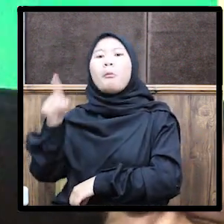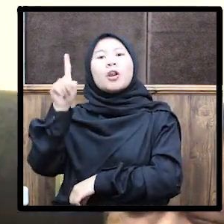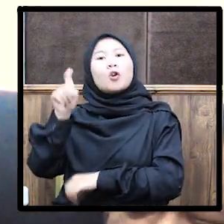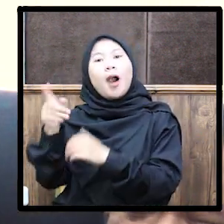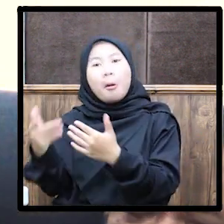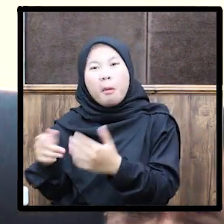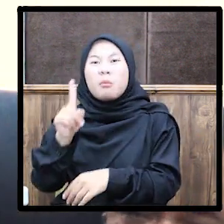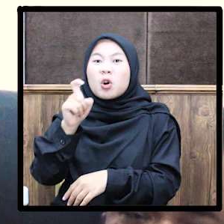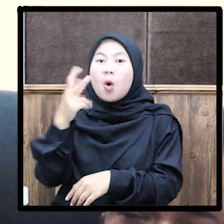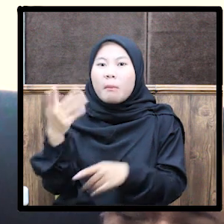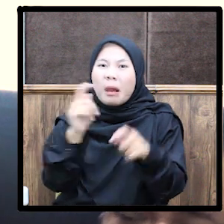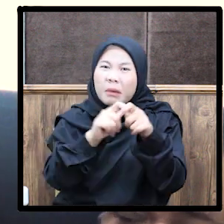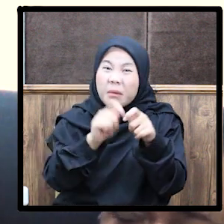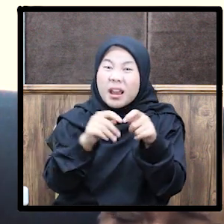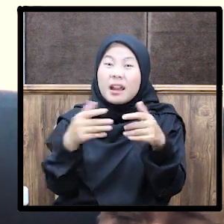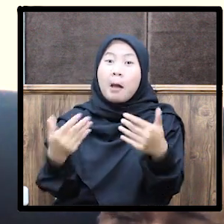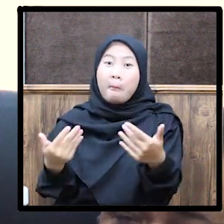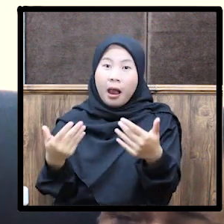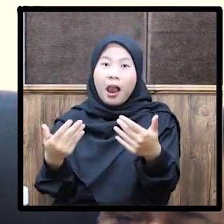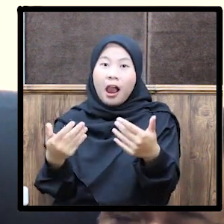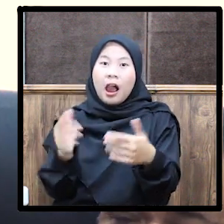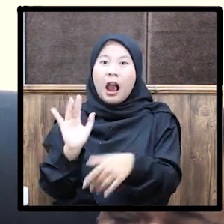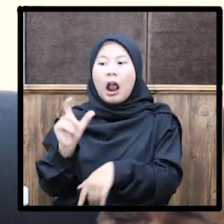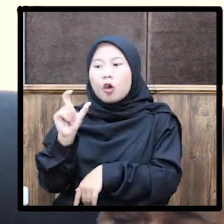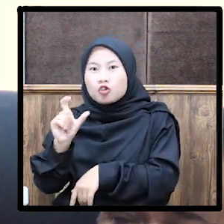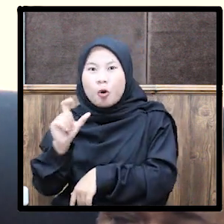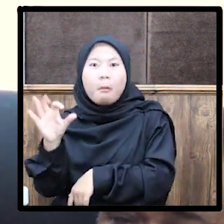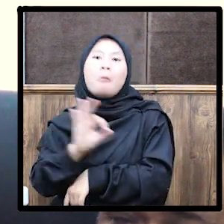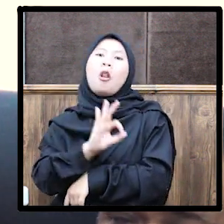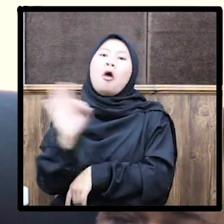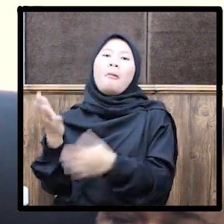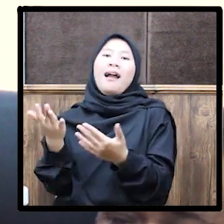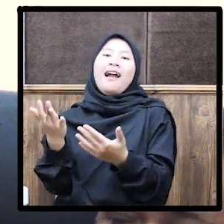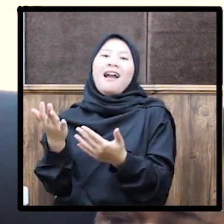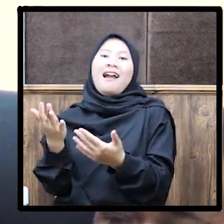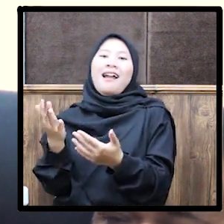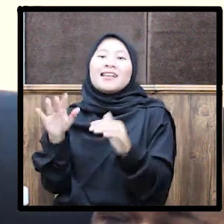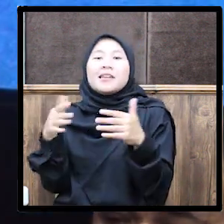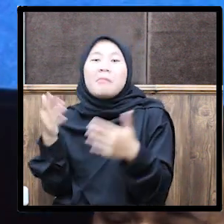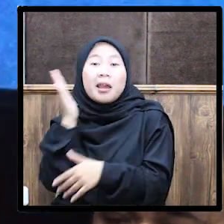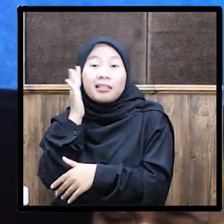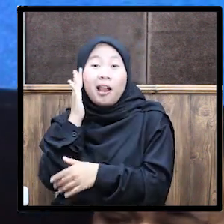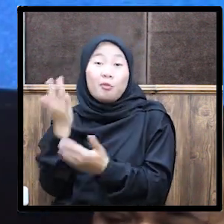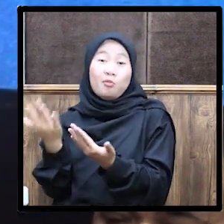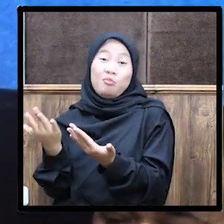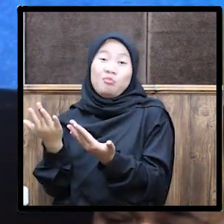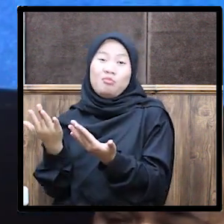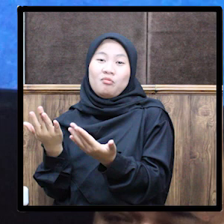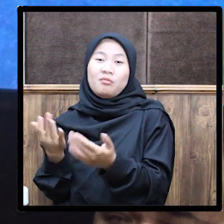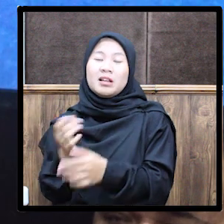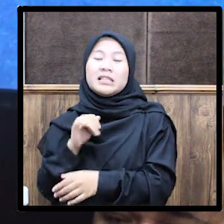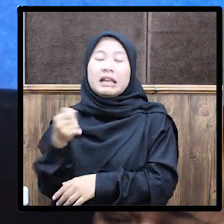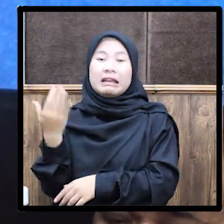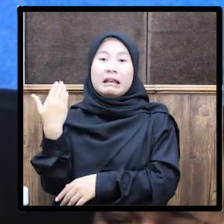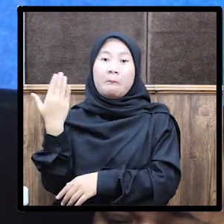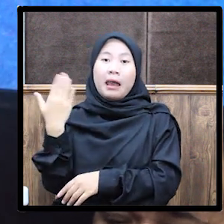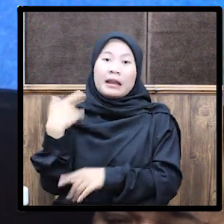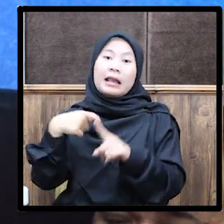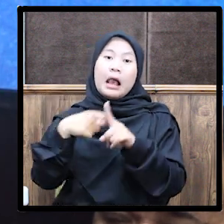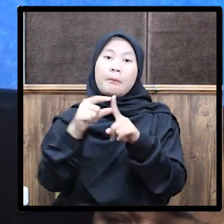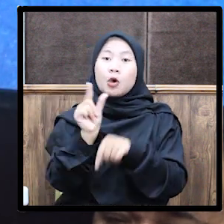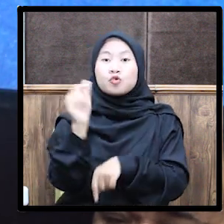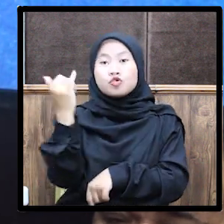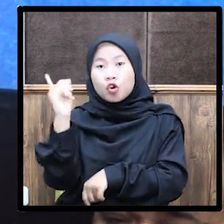tahu? Makanya kemarin waktu di pusat kami juga menyampaikan bahwa KPUDI membuat satu pedoman